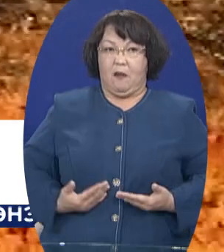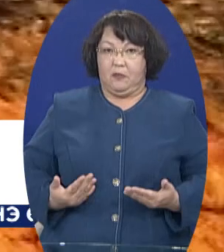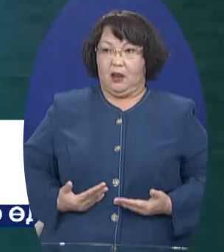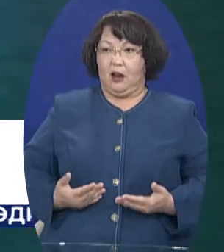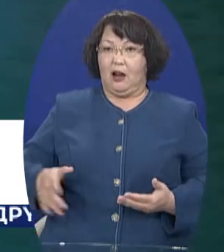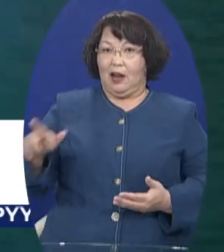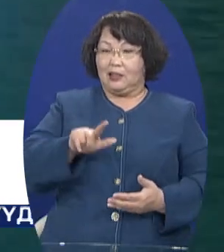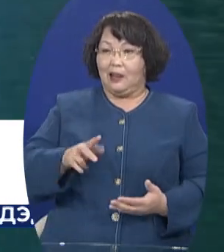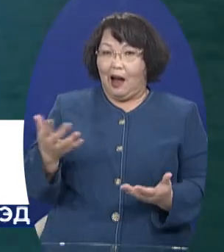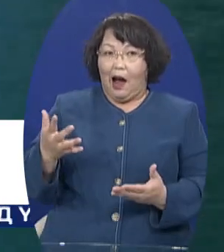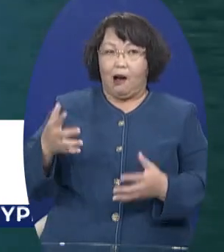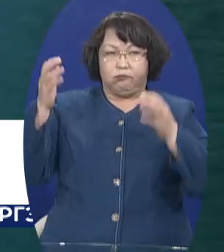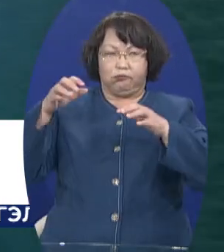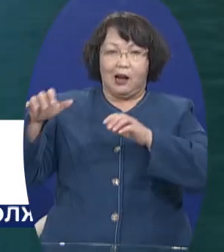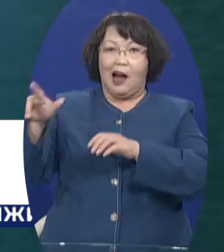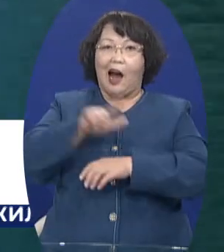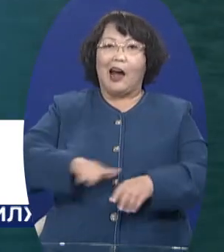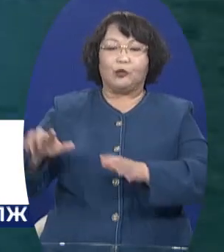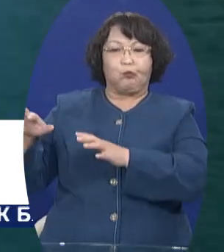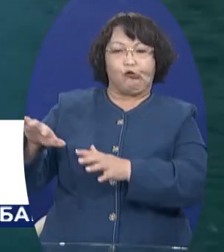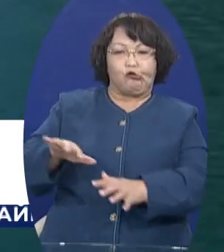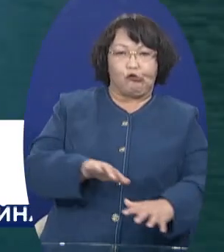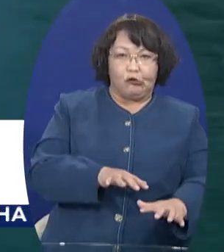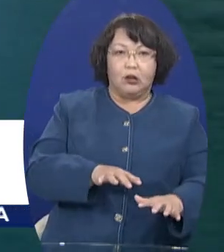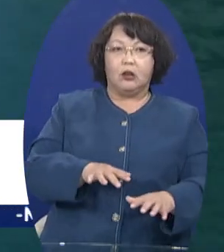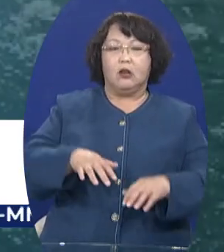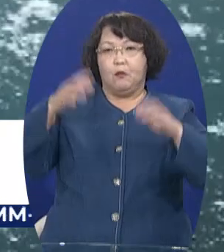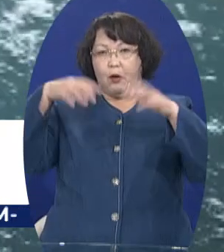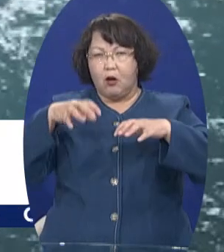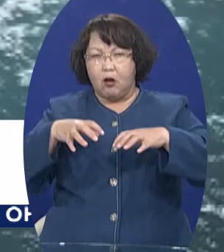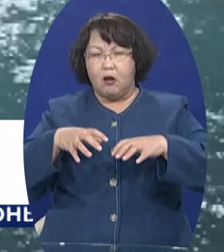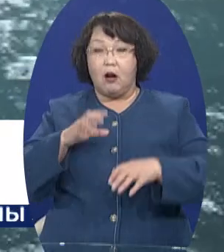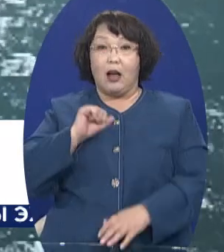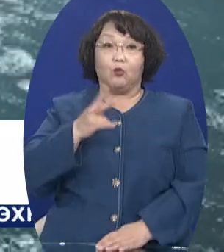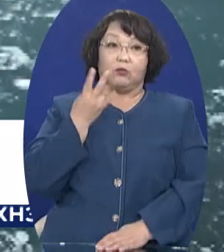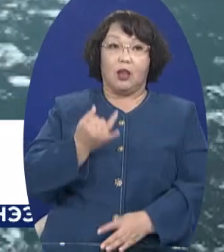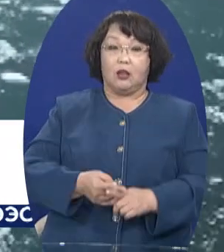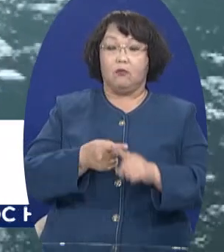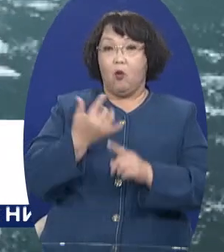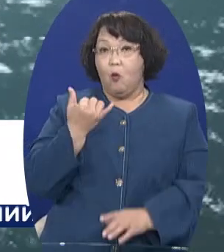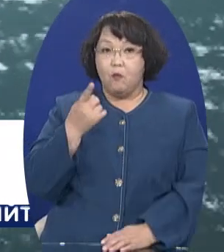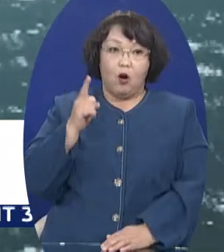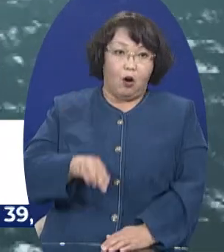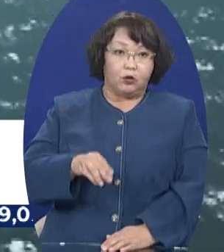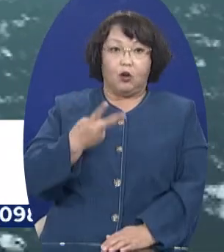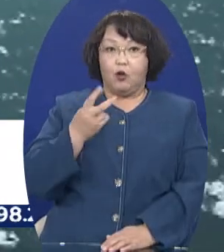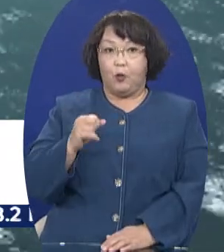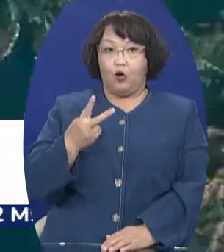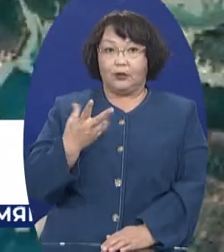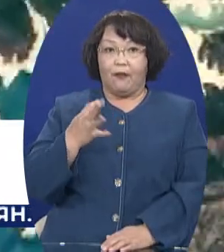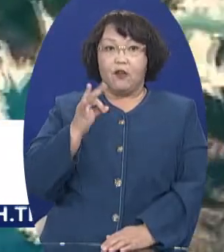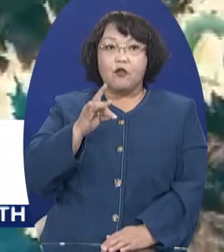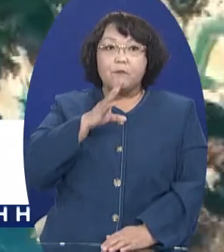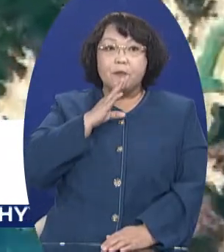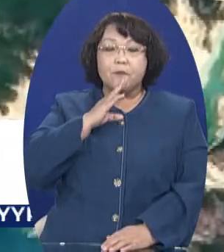ус, хөрсний гулгалт зэрэг байгалийн гамшигт өртөх магадлал улам бүр нэмэгдхийг судлаачид анхаарч байгаа юм. Улаанбаатар хотод л гэхэд 2025 он гэхэд